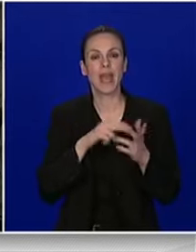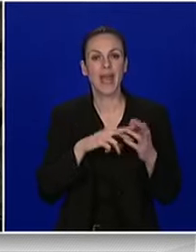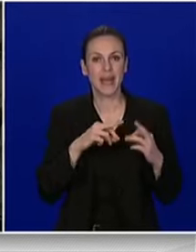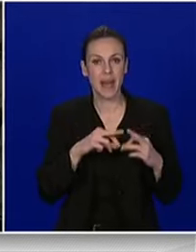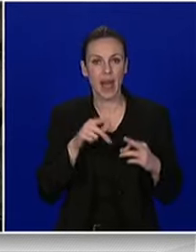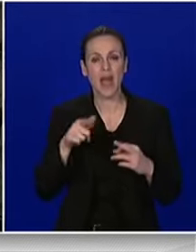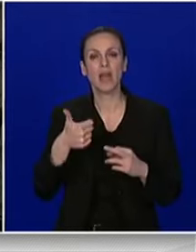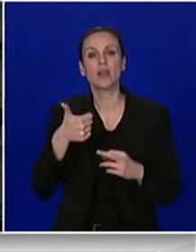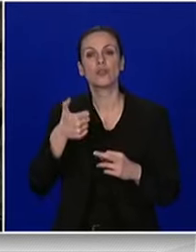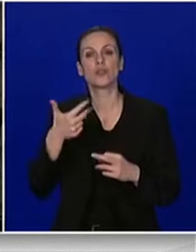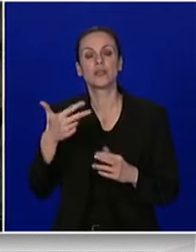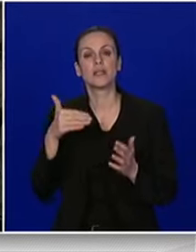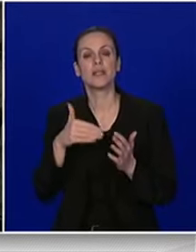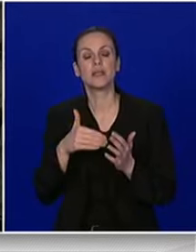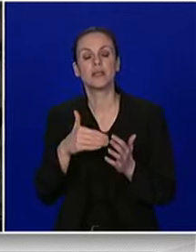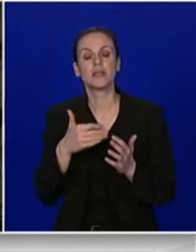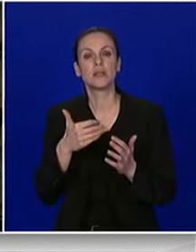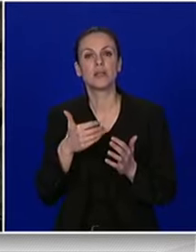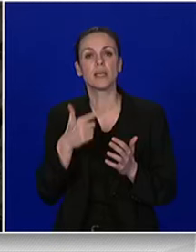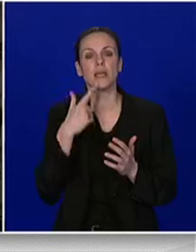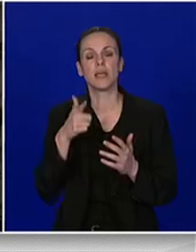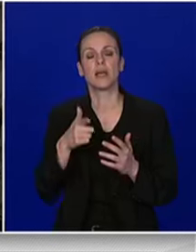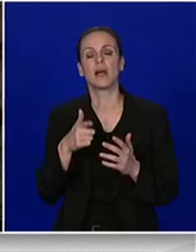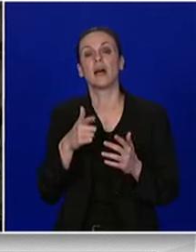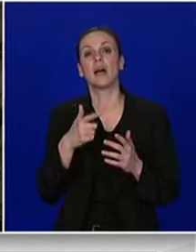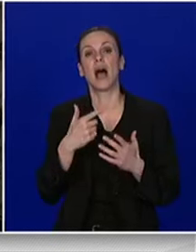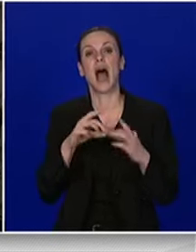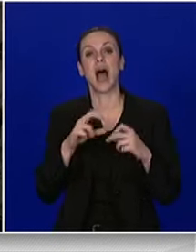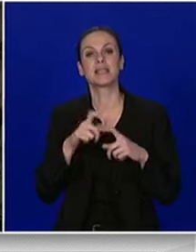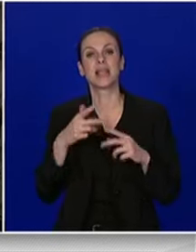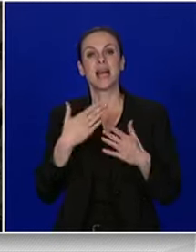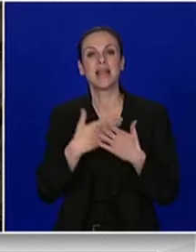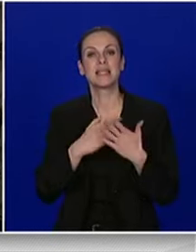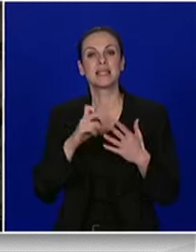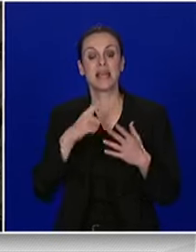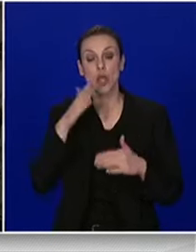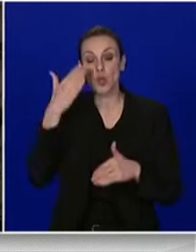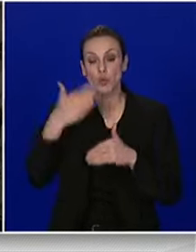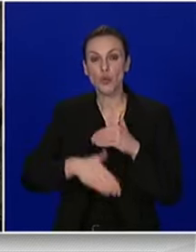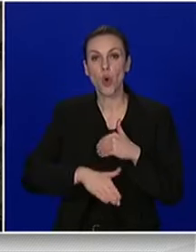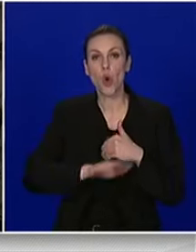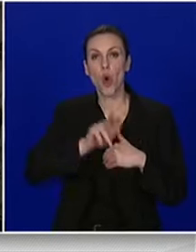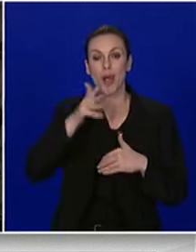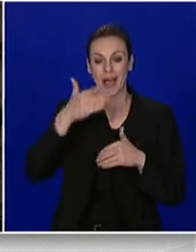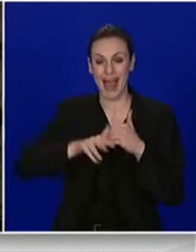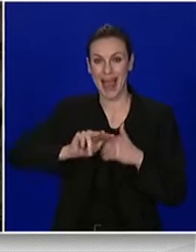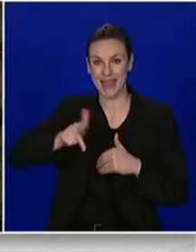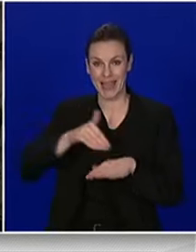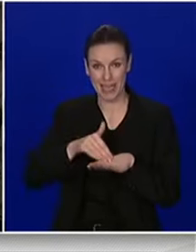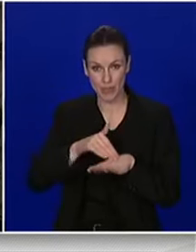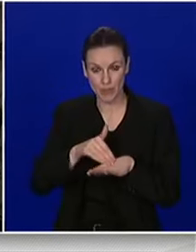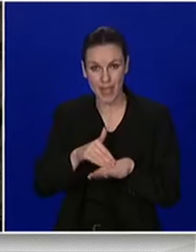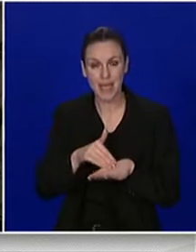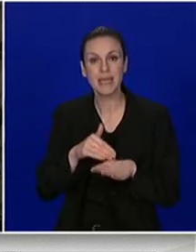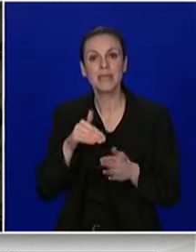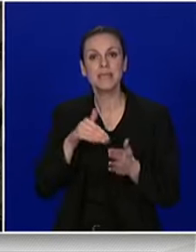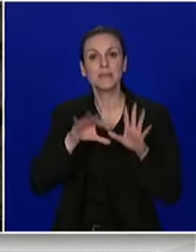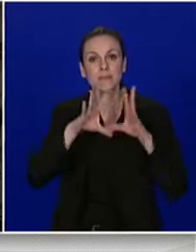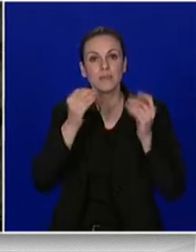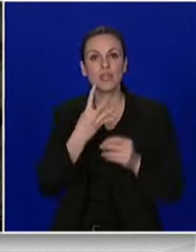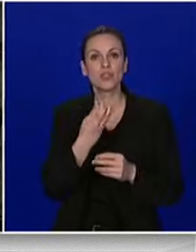i 103.200 AstraZeneca. Do kraja trećeg mjeseca bi nam trebalo doći